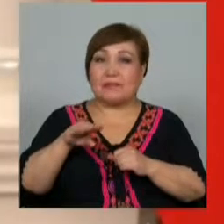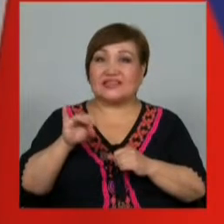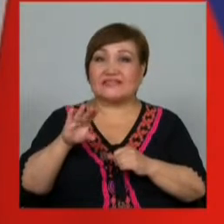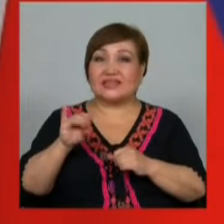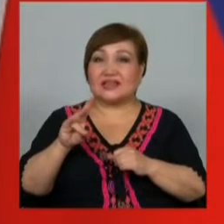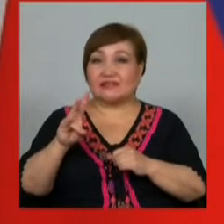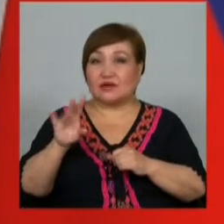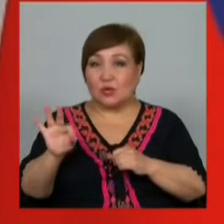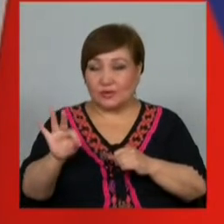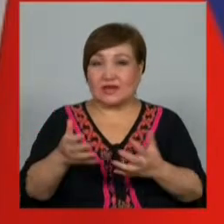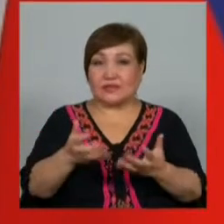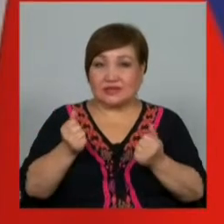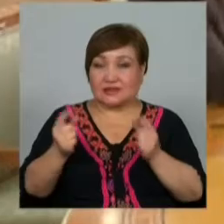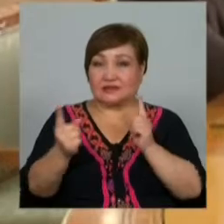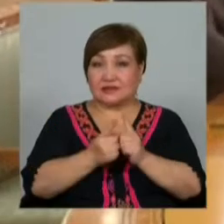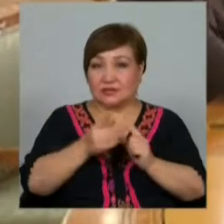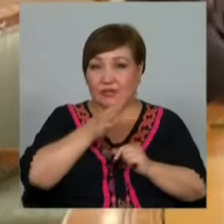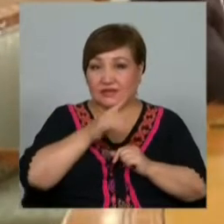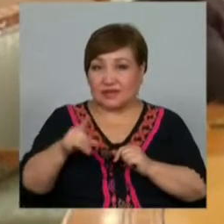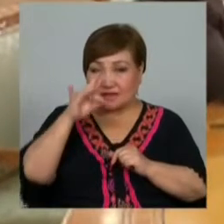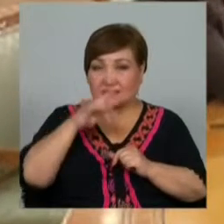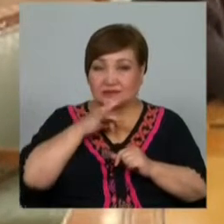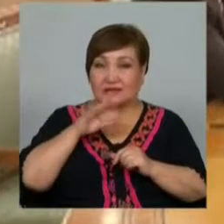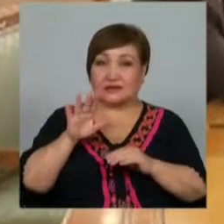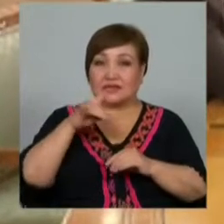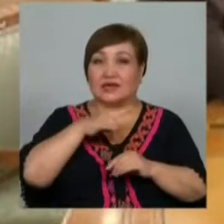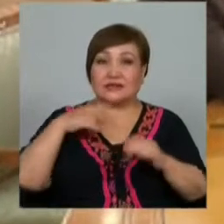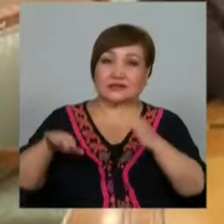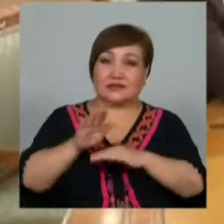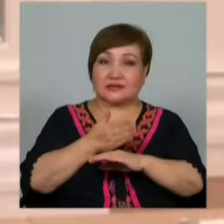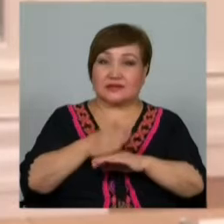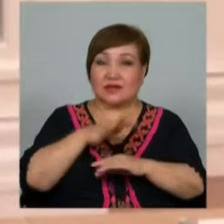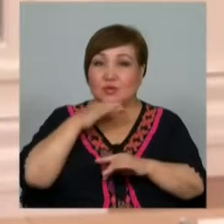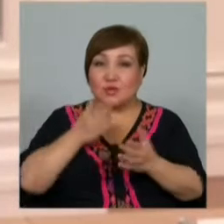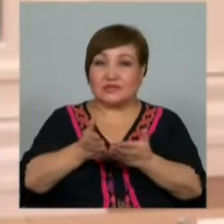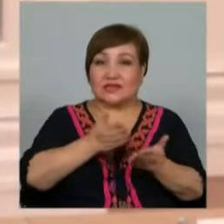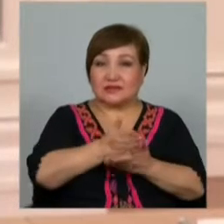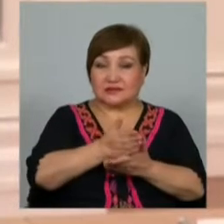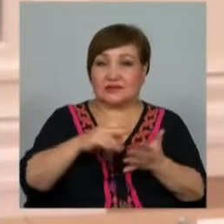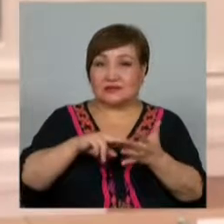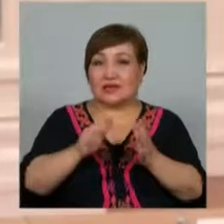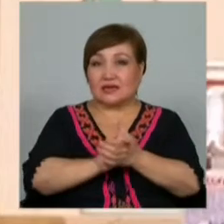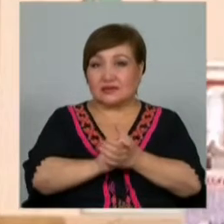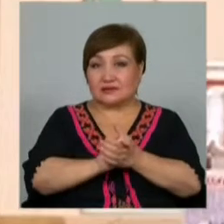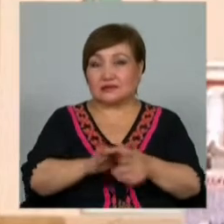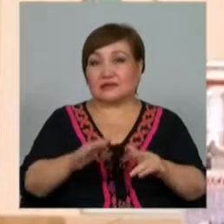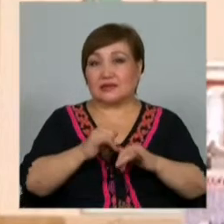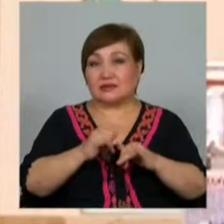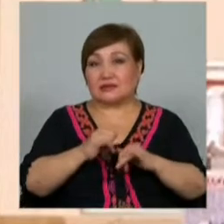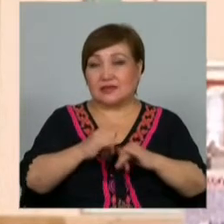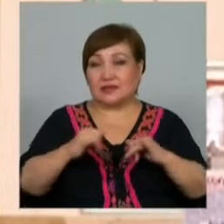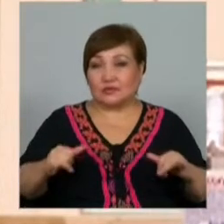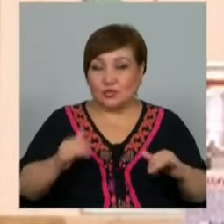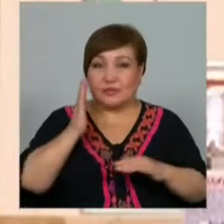қабылдады. Кездесу барысында Қазақстан мен Ресей арасындағы көпжақты стратегиялық серіктестік пен одақтастықты нығайтудың